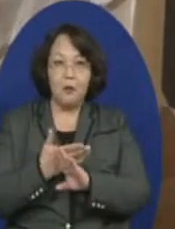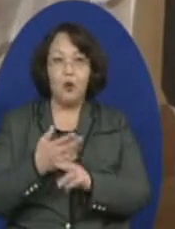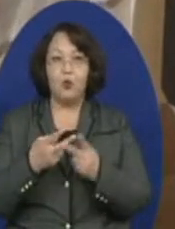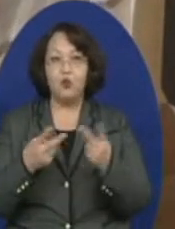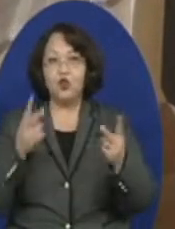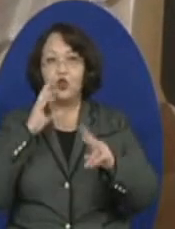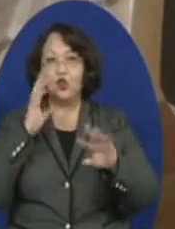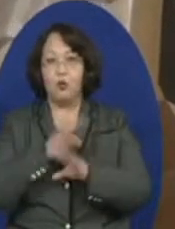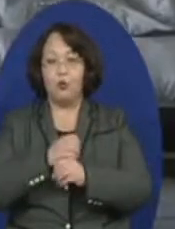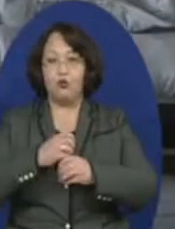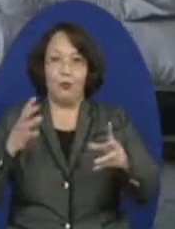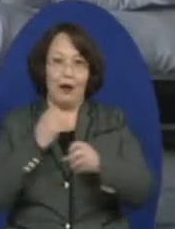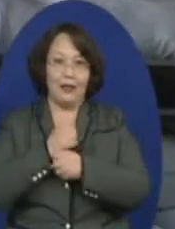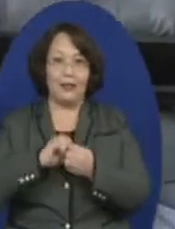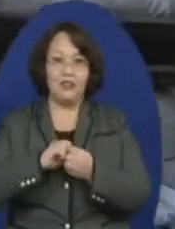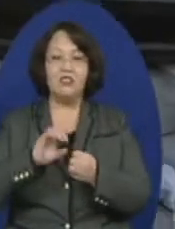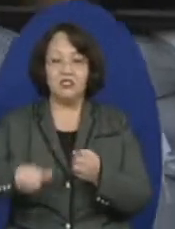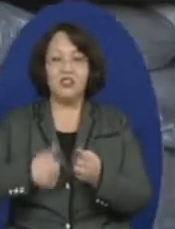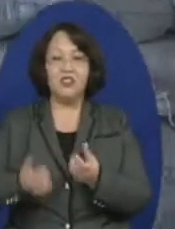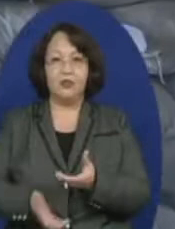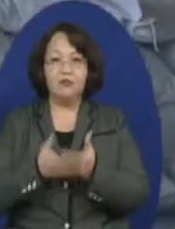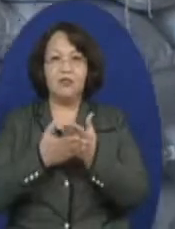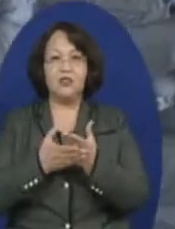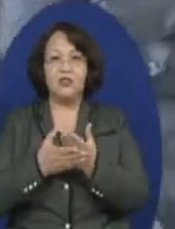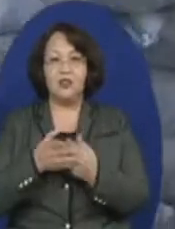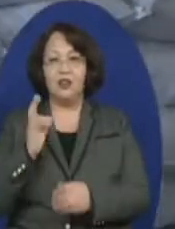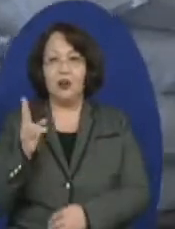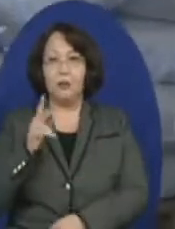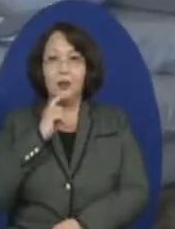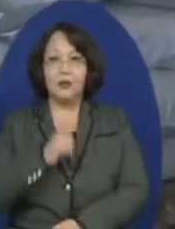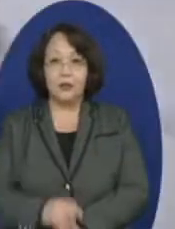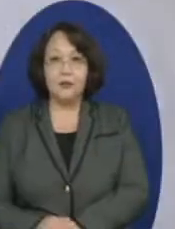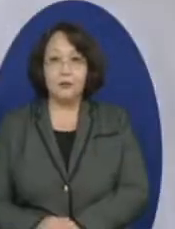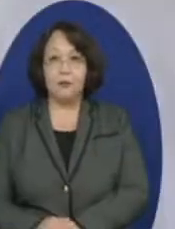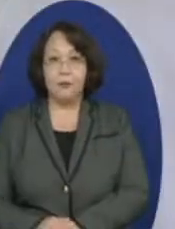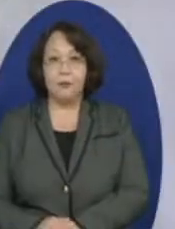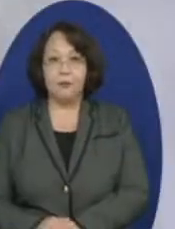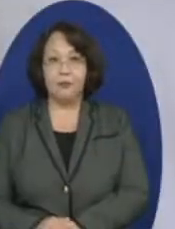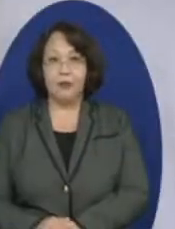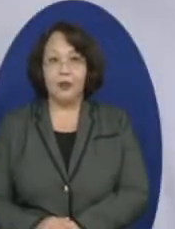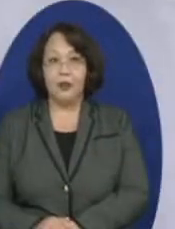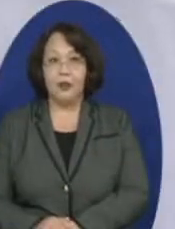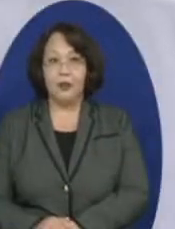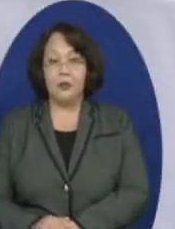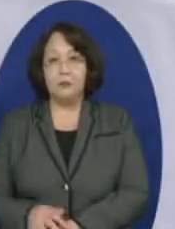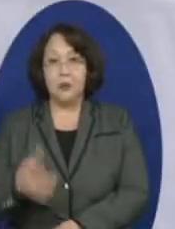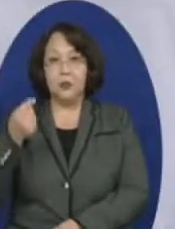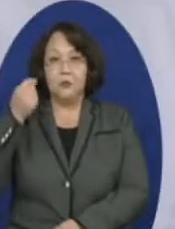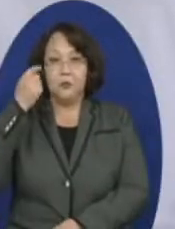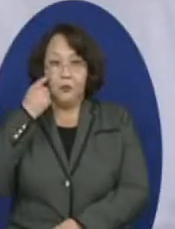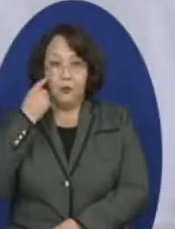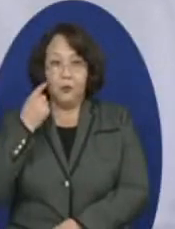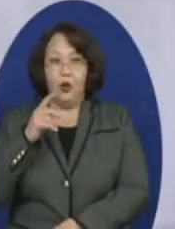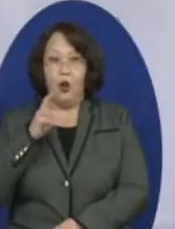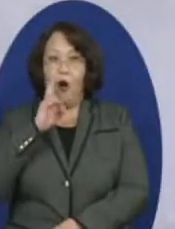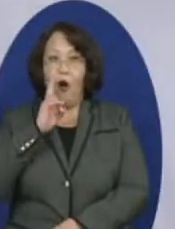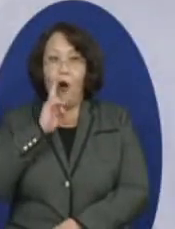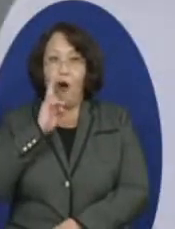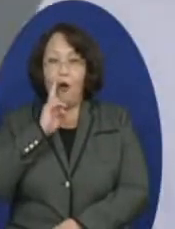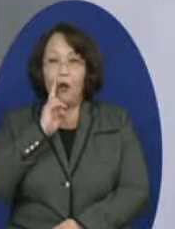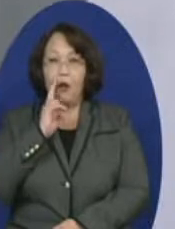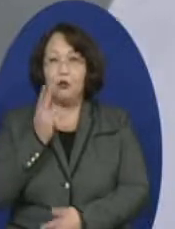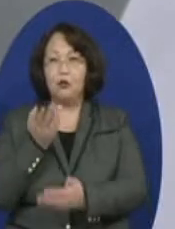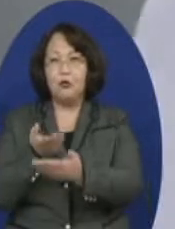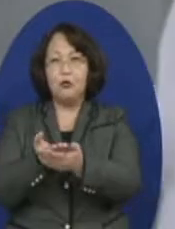үндэсний хөдөлгөөнийг дэмжиж идэвхтэй оролцсон гэдгээ онцлсан юм. Айл гэж бодох юм бол бид нар хүнсээ хүнээс гуйдаг айл ямар